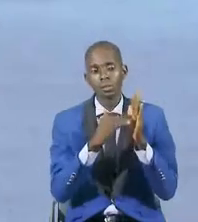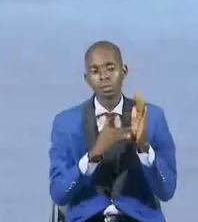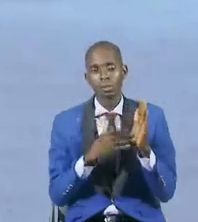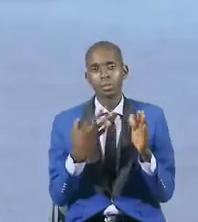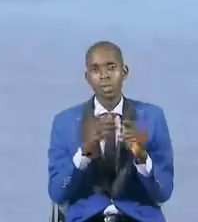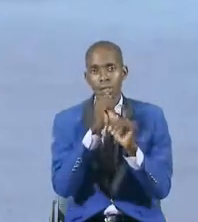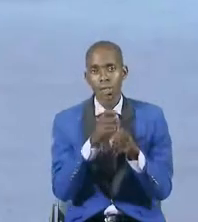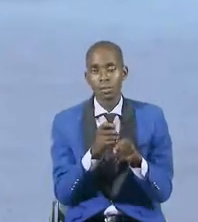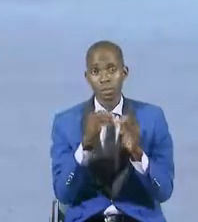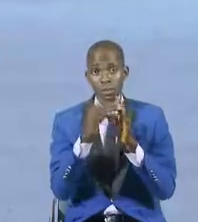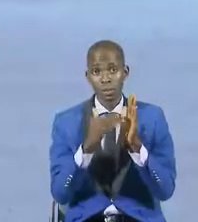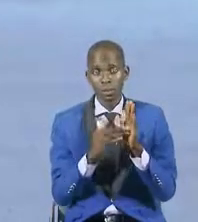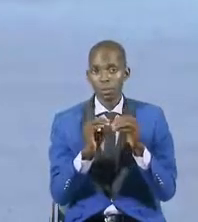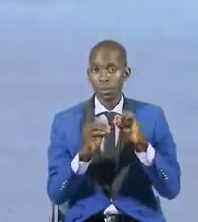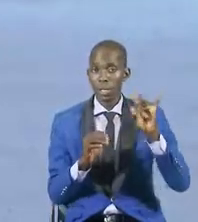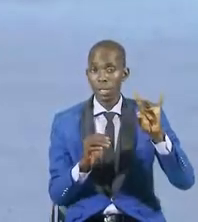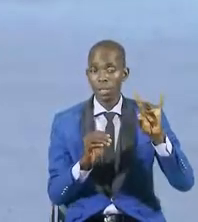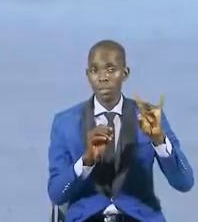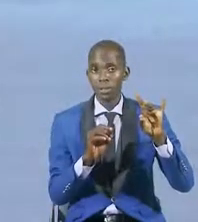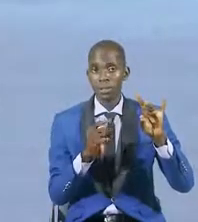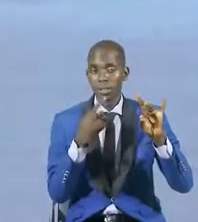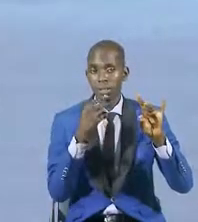dons-là. Voyons les versets 8.